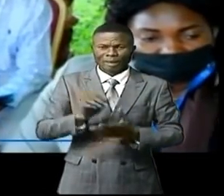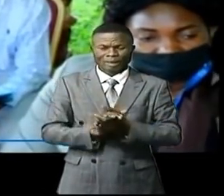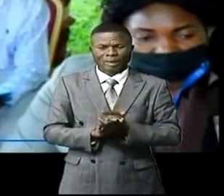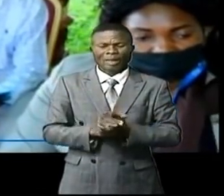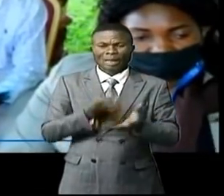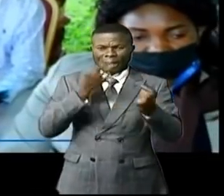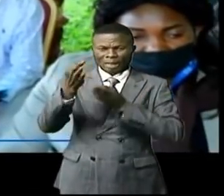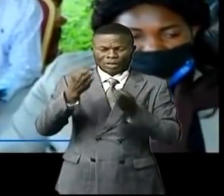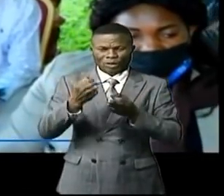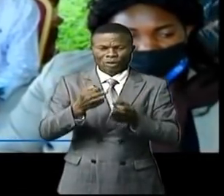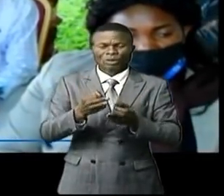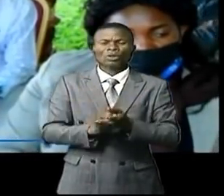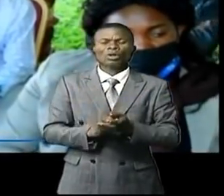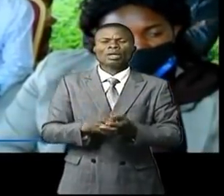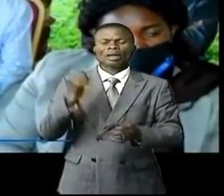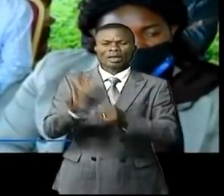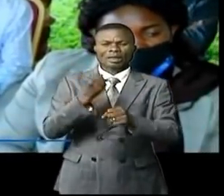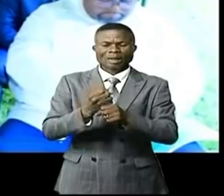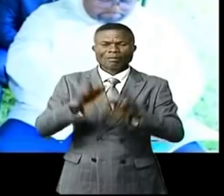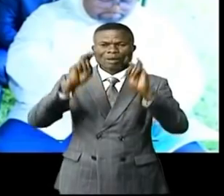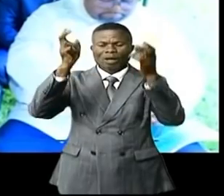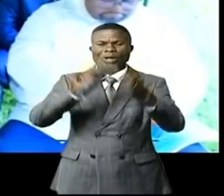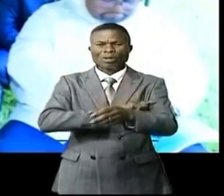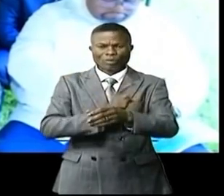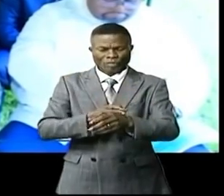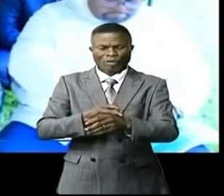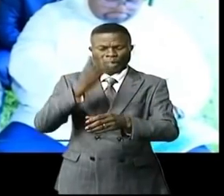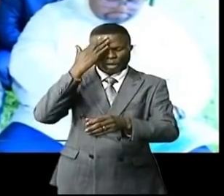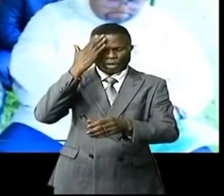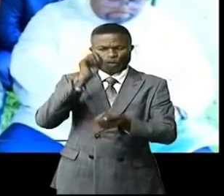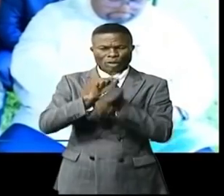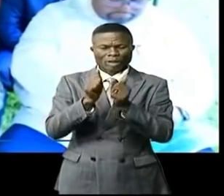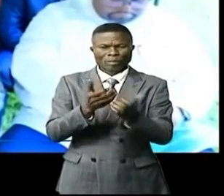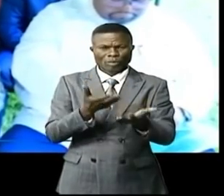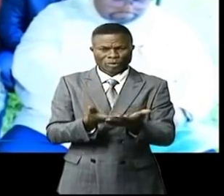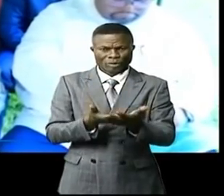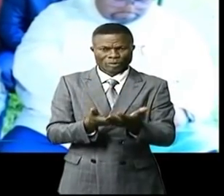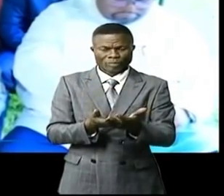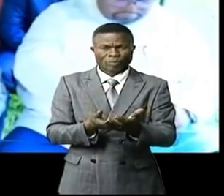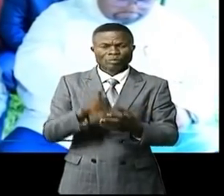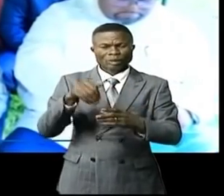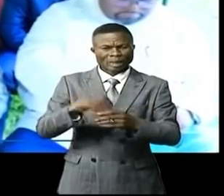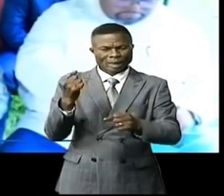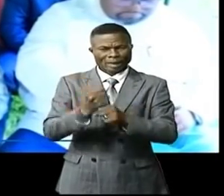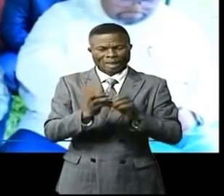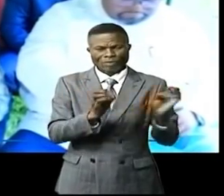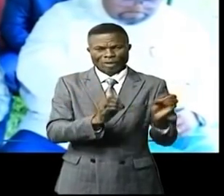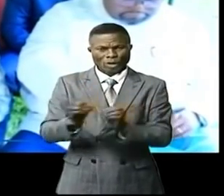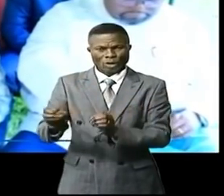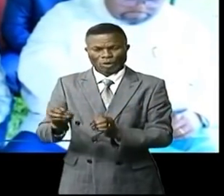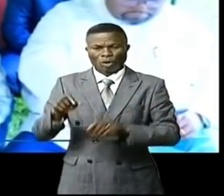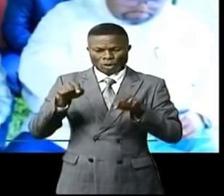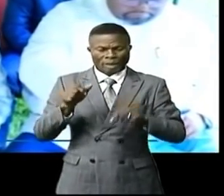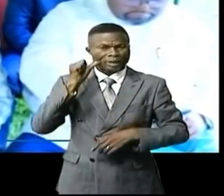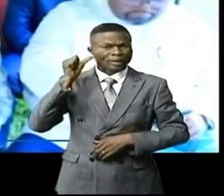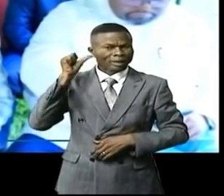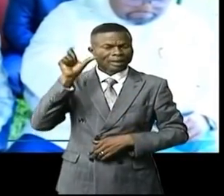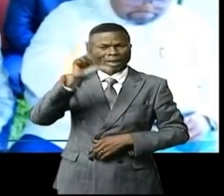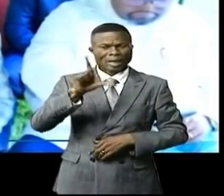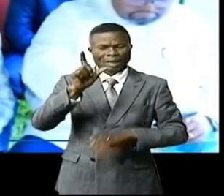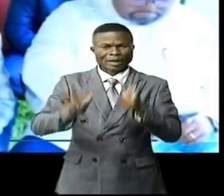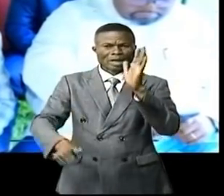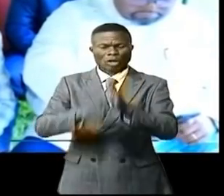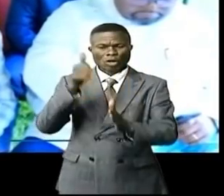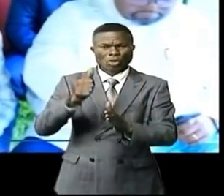profit son séjour de travail à Goma pour examiner ces problèmes. Lors d'une séance de travail, c'est lundi 11 avril